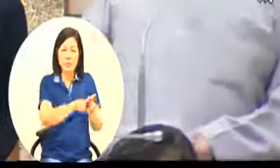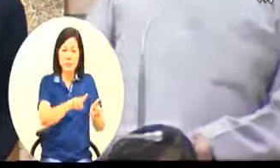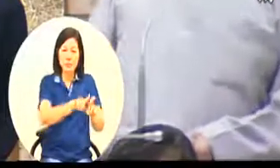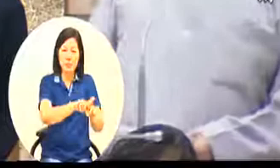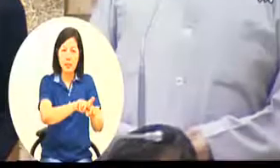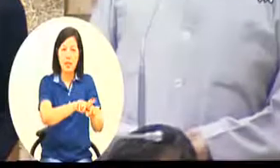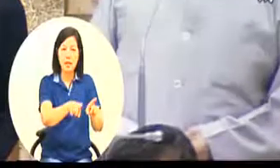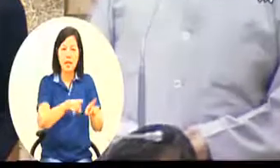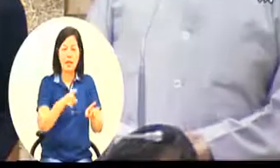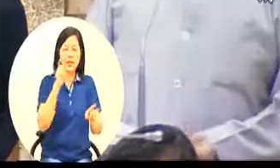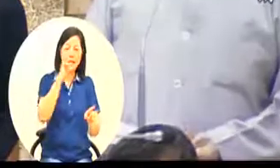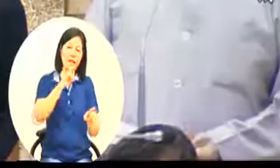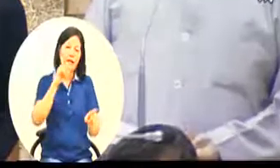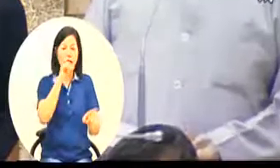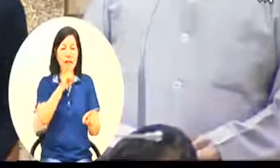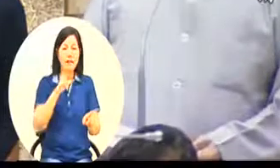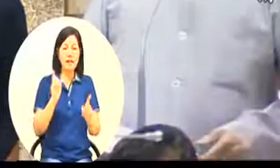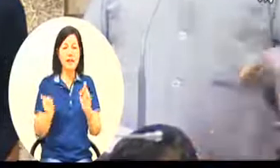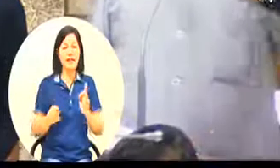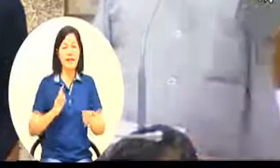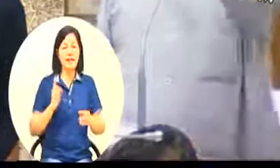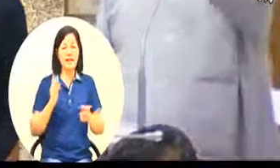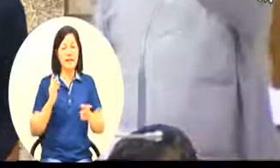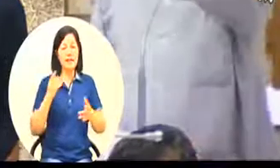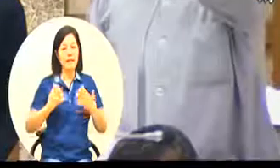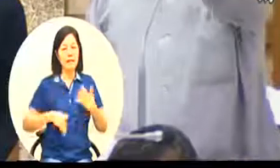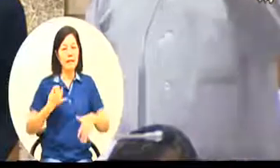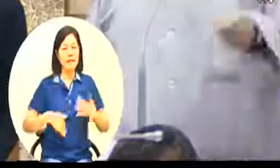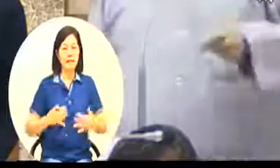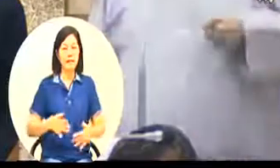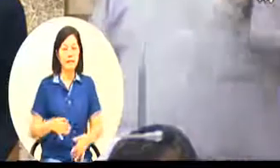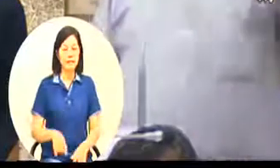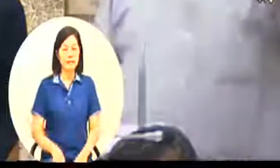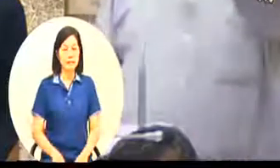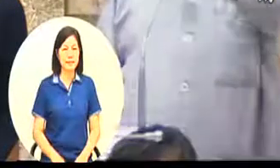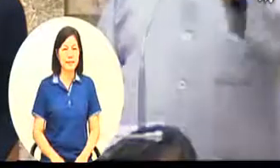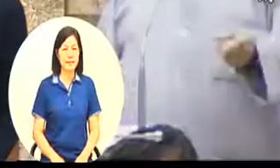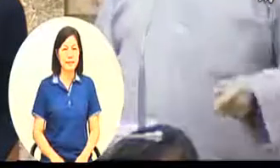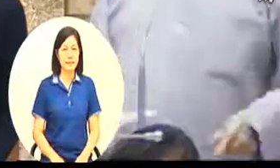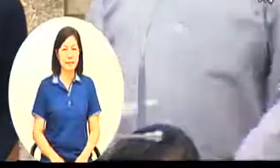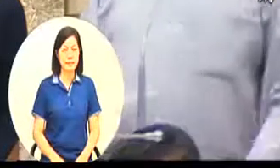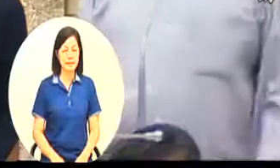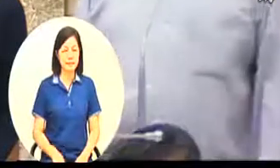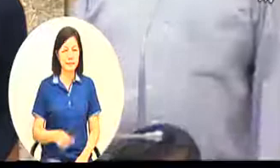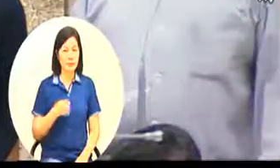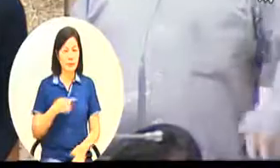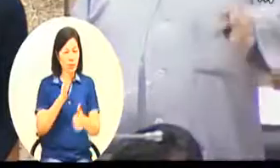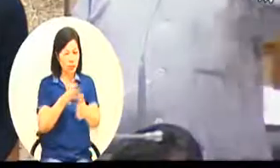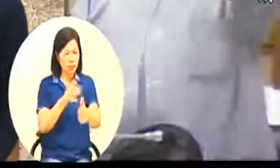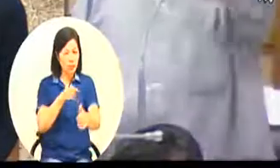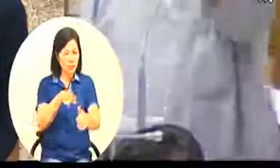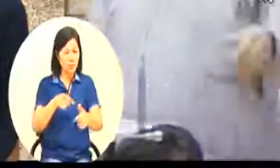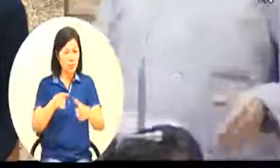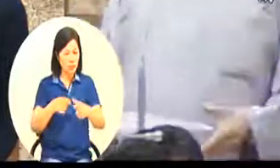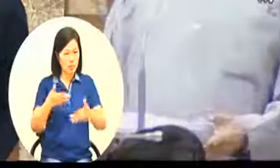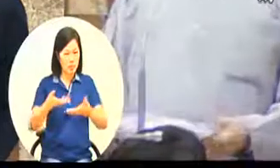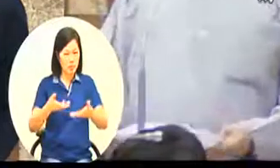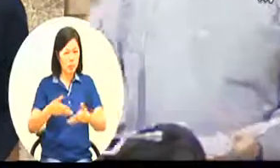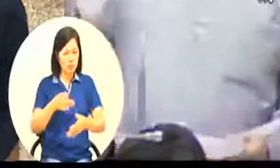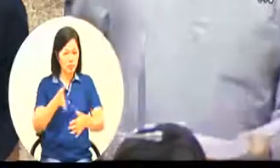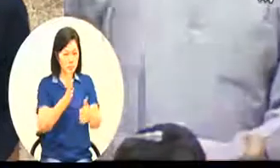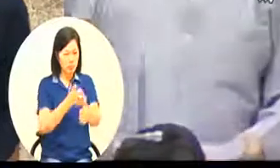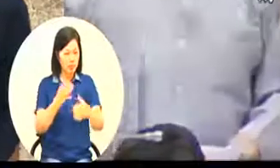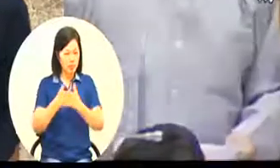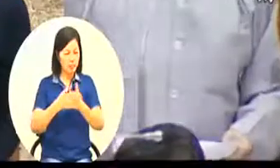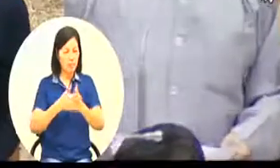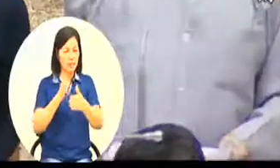啊底饮酒作乐，你替我现一条问的本色话，我这一寸公司呢，你甲我问看嘛咧， 好，